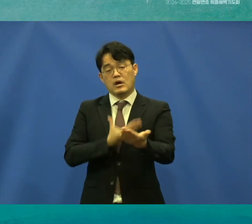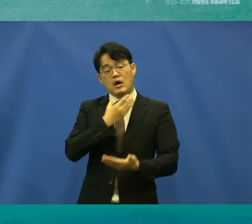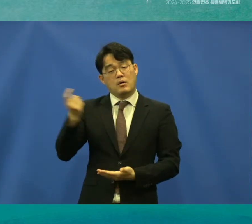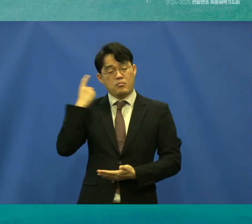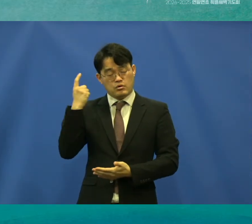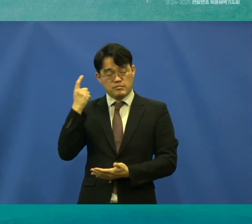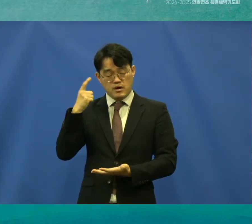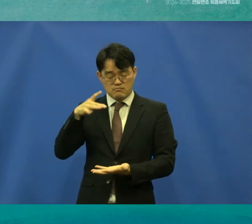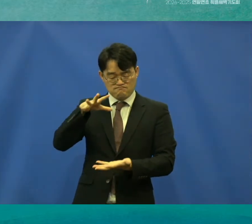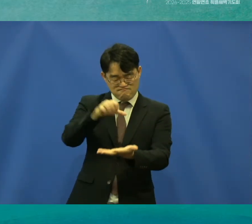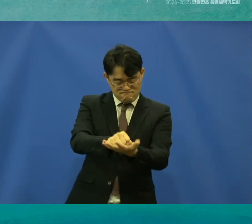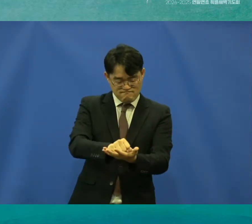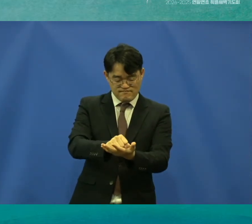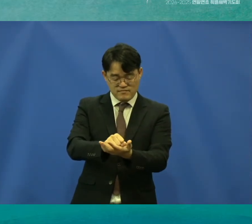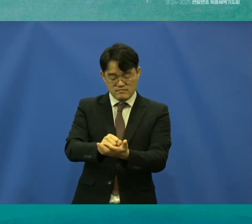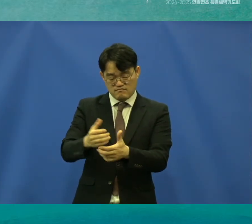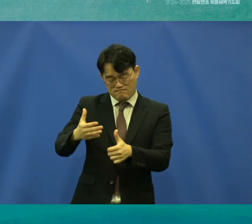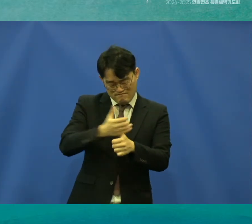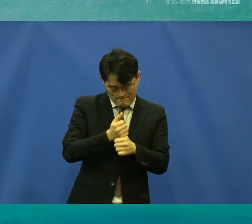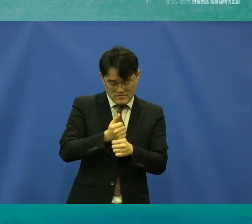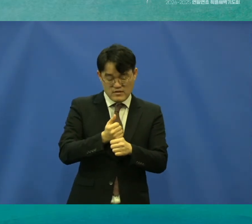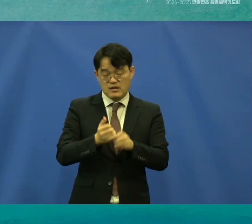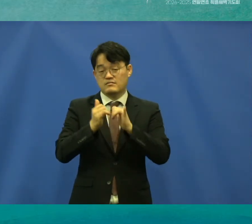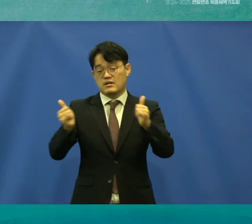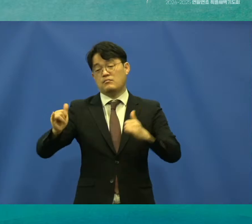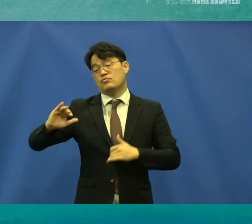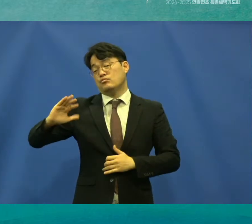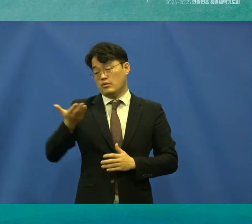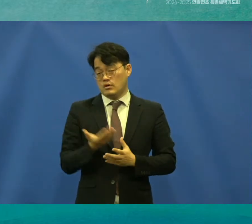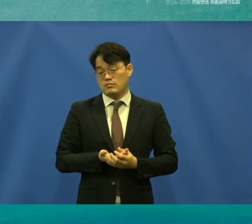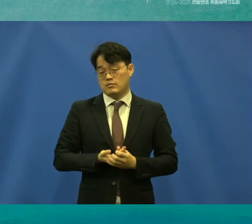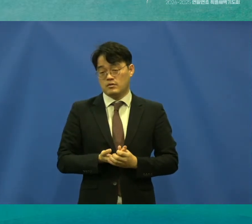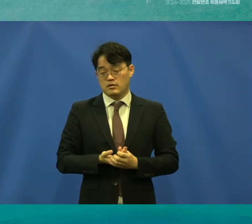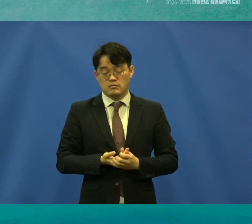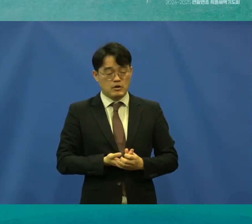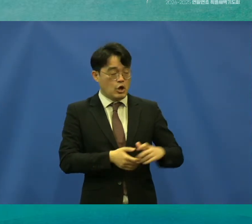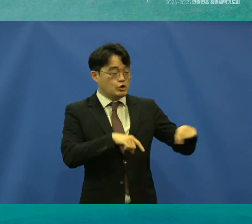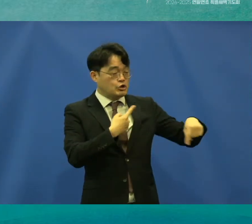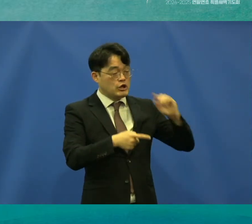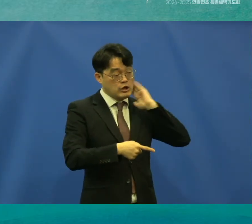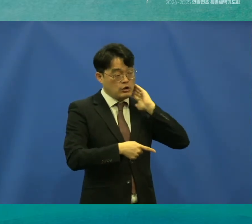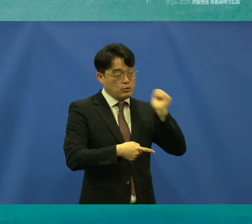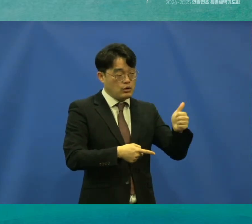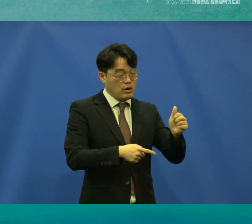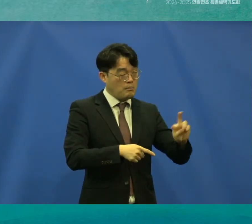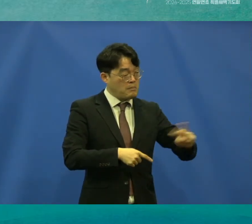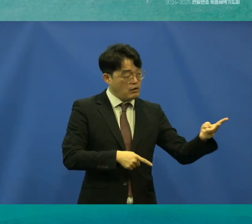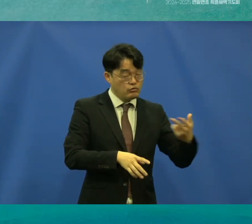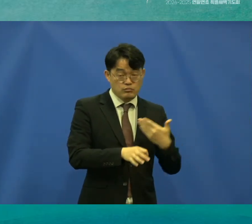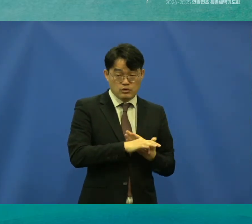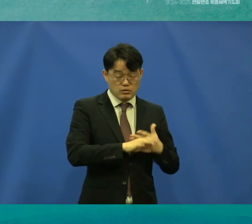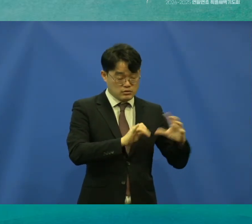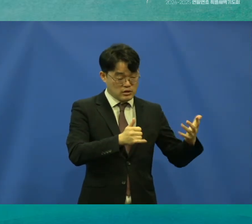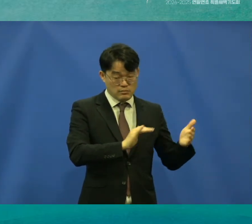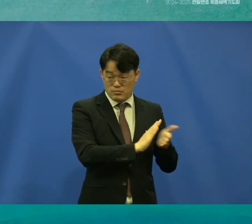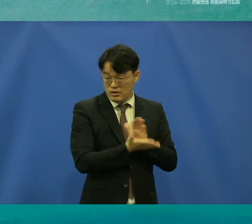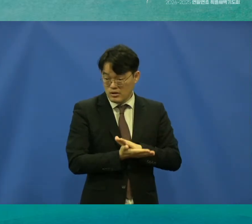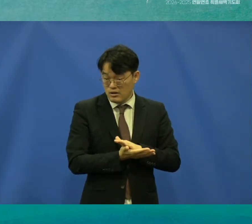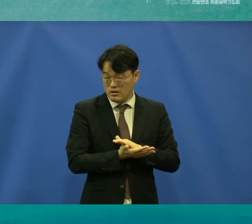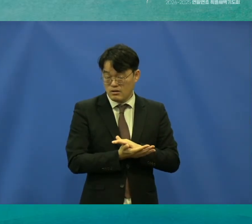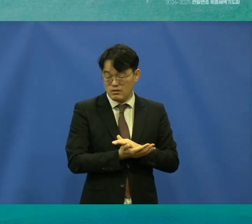바뀌어지지. 정치 구조를 바꾸면 세상이 달라집니까? 인물을 바꾸면 세상이 달라질까요? No, 아니에요.